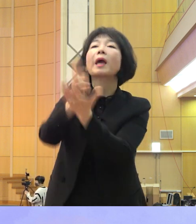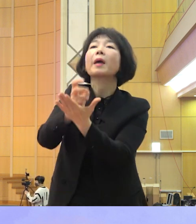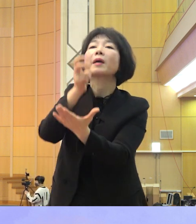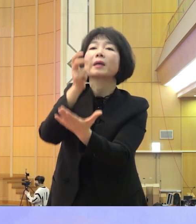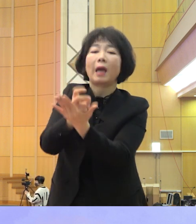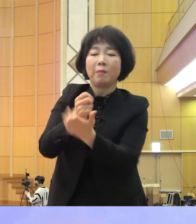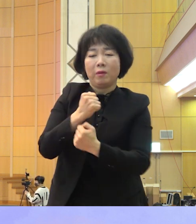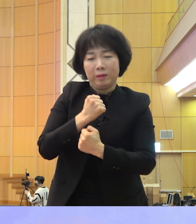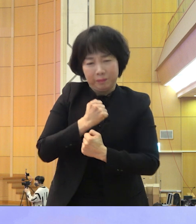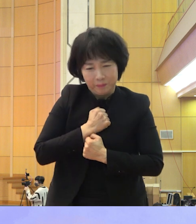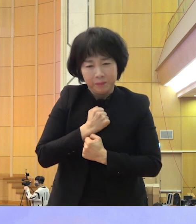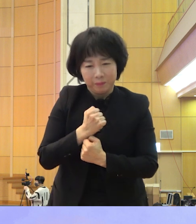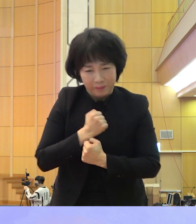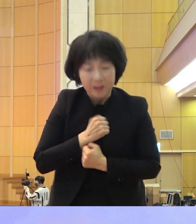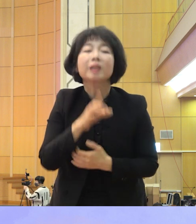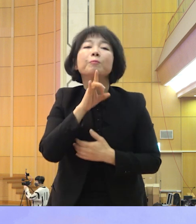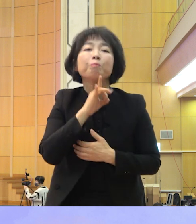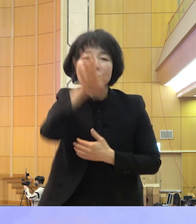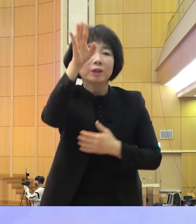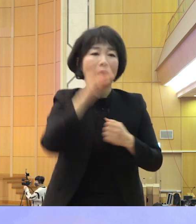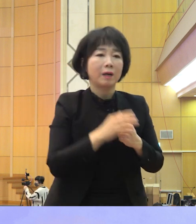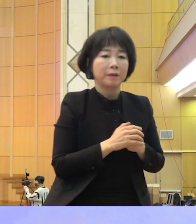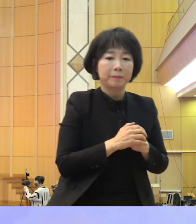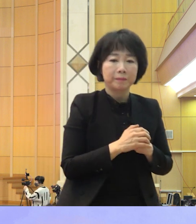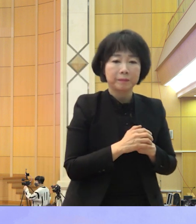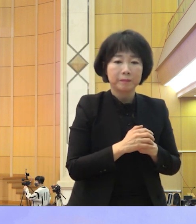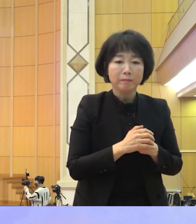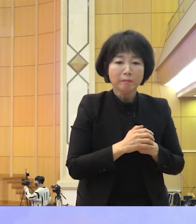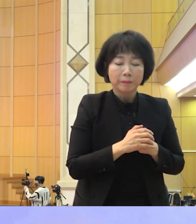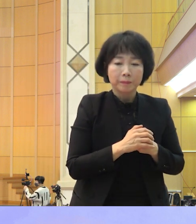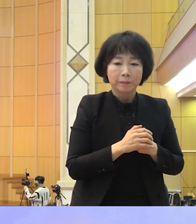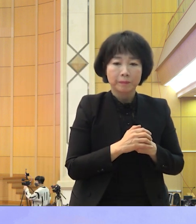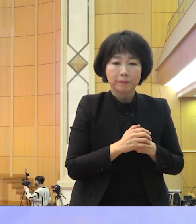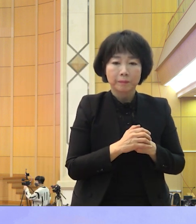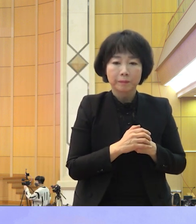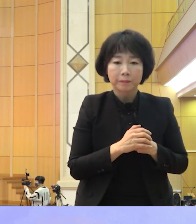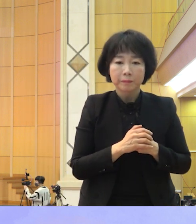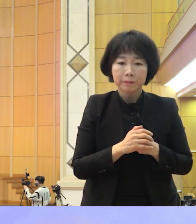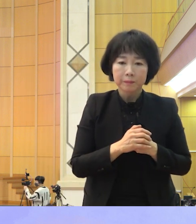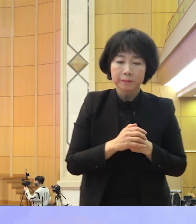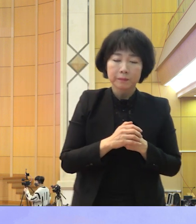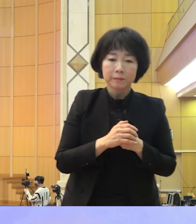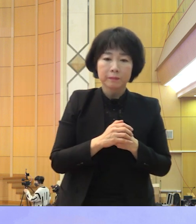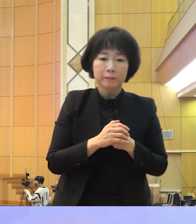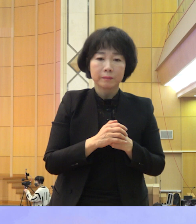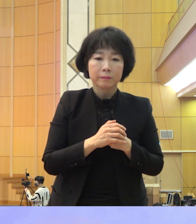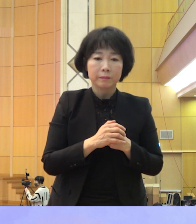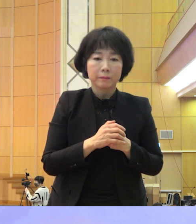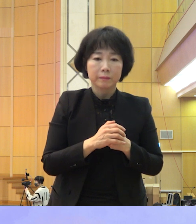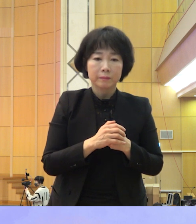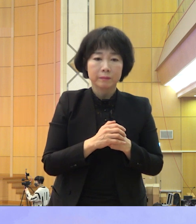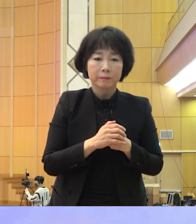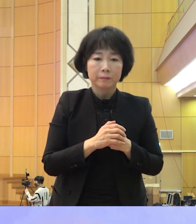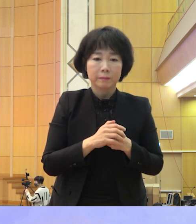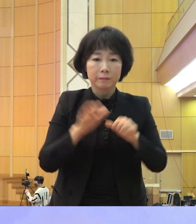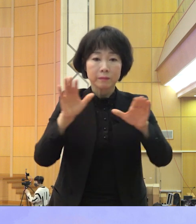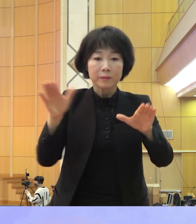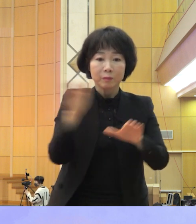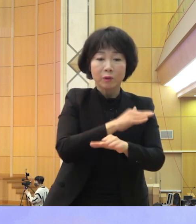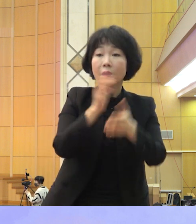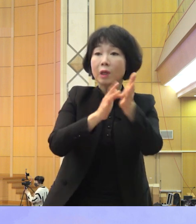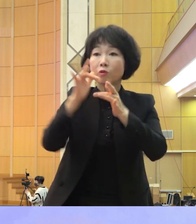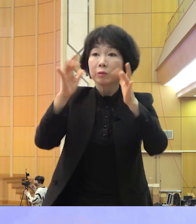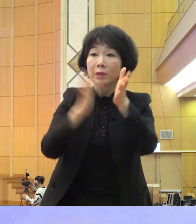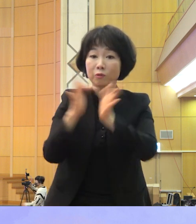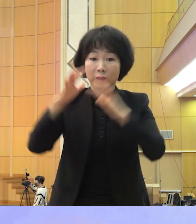뭐만 지켜라? 계명을 지킬 따름이니라. 응? 그러니까 이제는 주님이